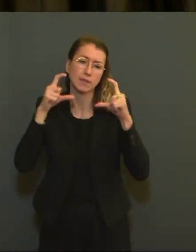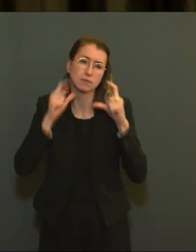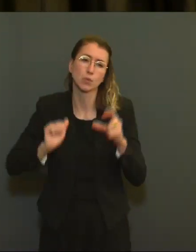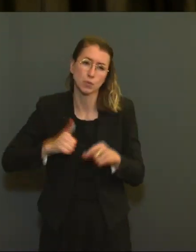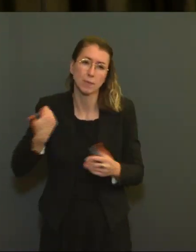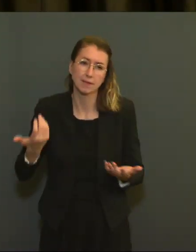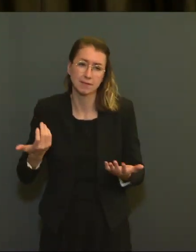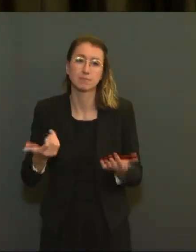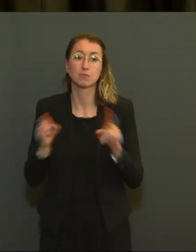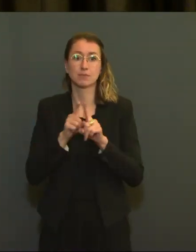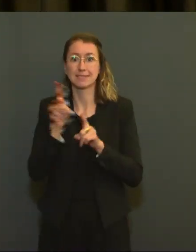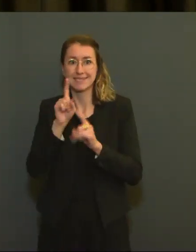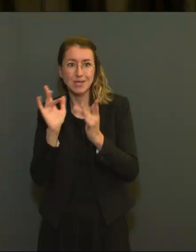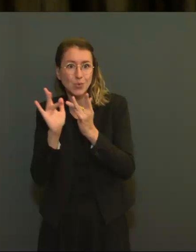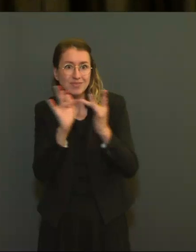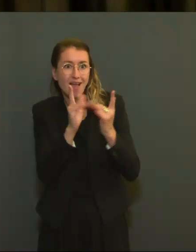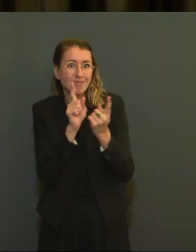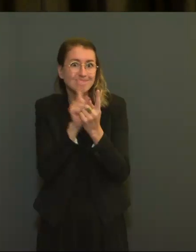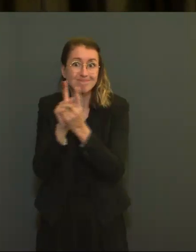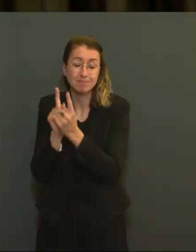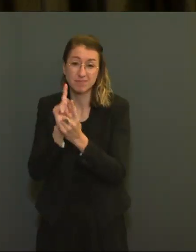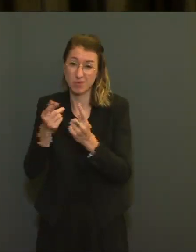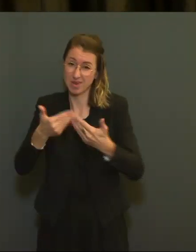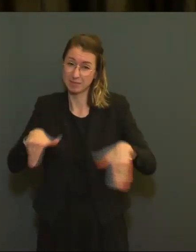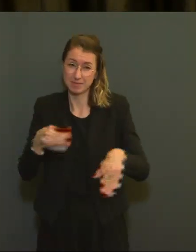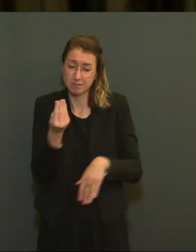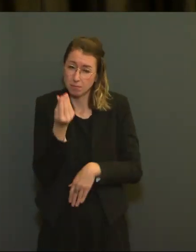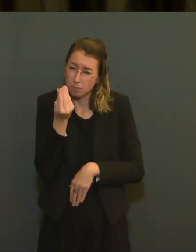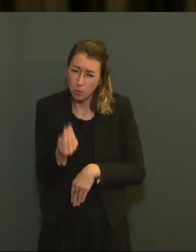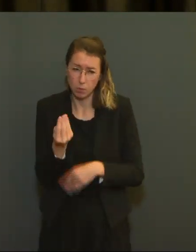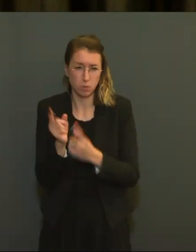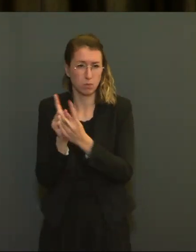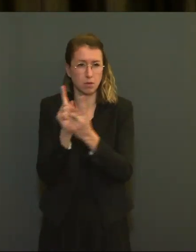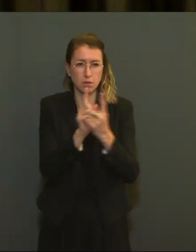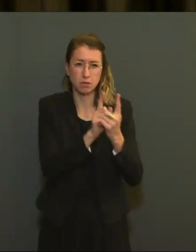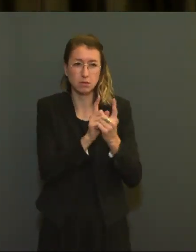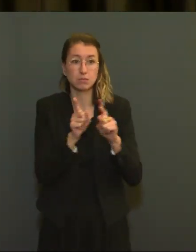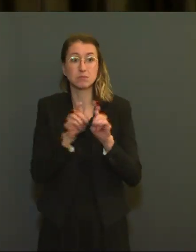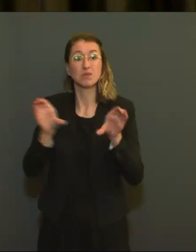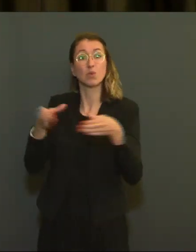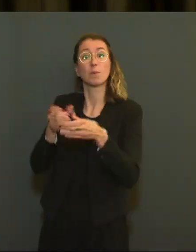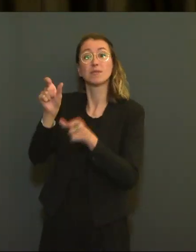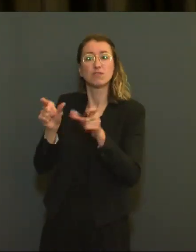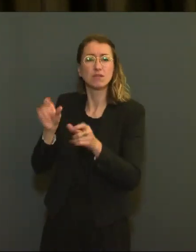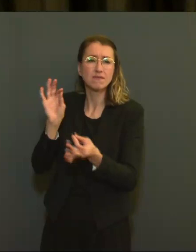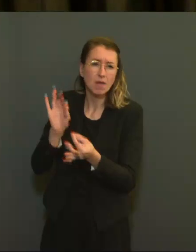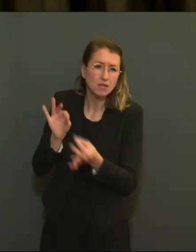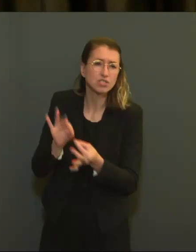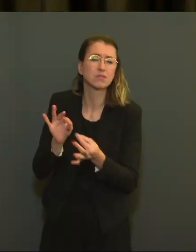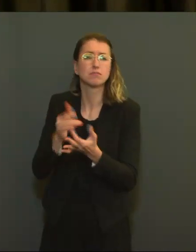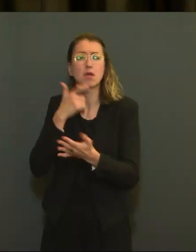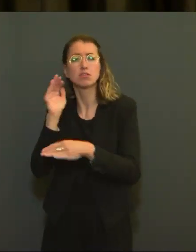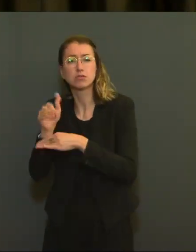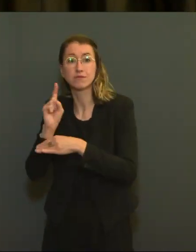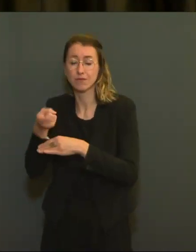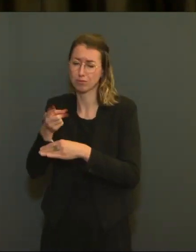étroits, et puis accorder une attention particulière aux personnes vulnérables dans notre entourage. Redoublons de prudence et